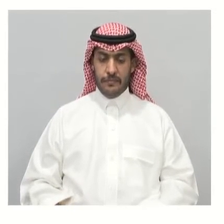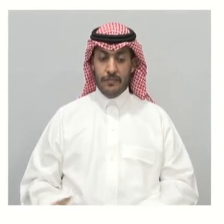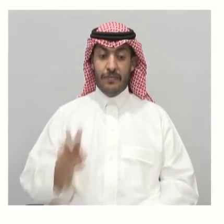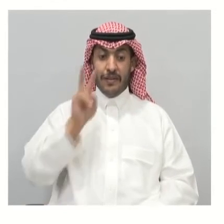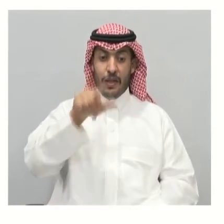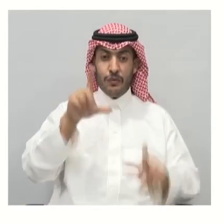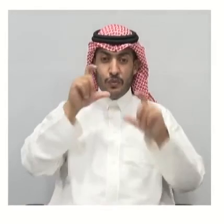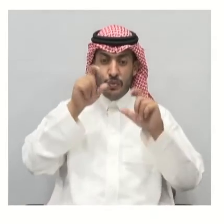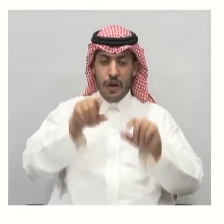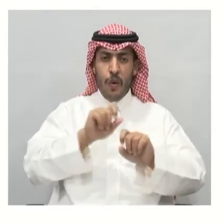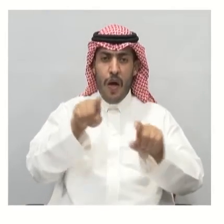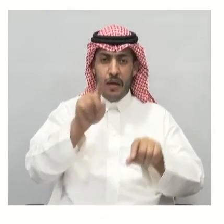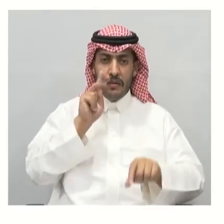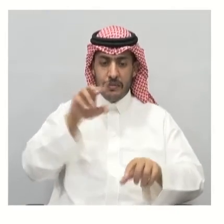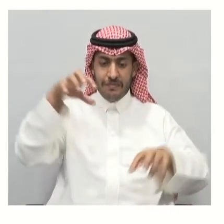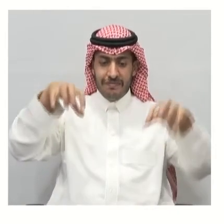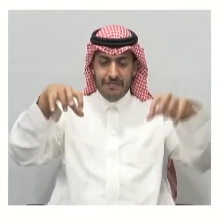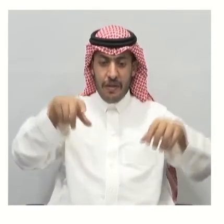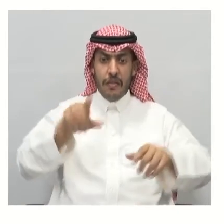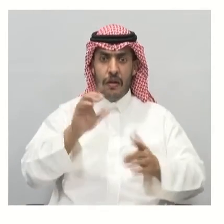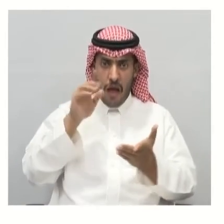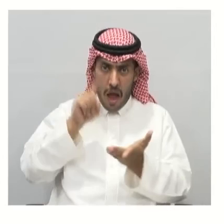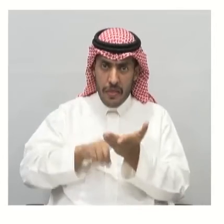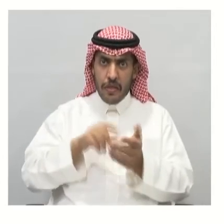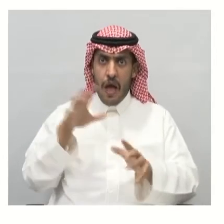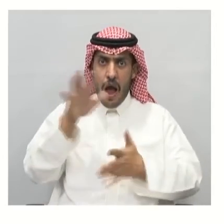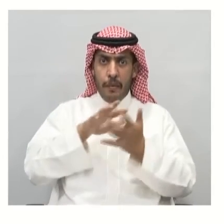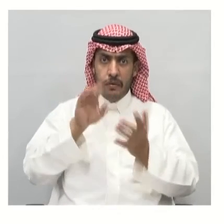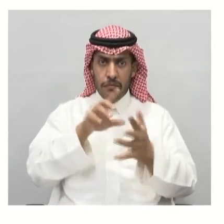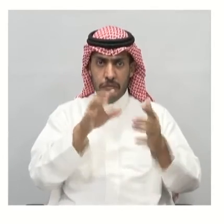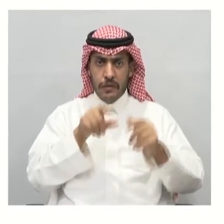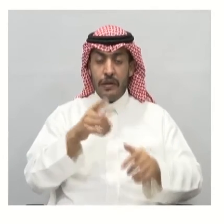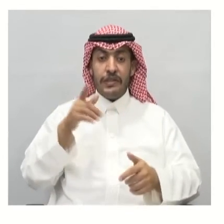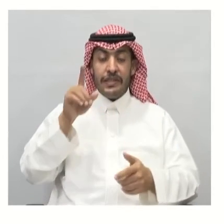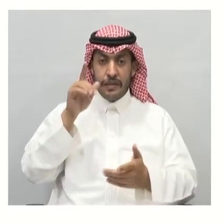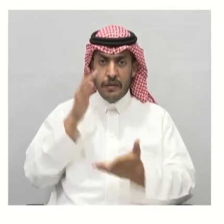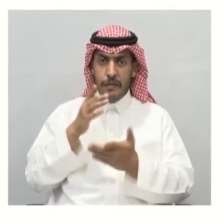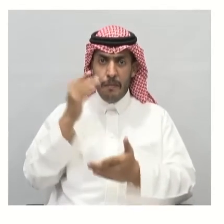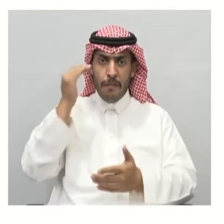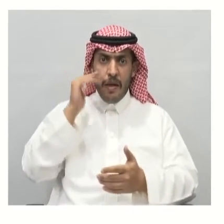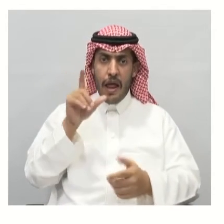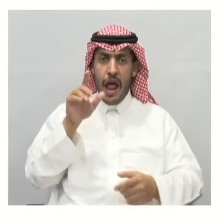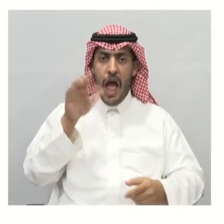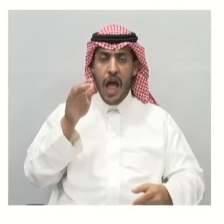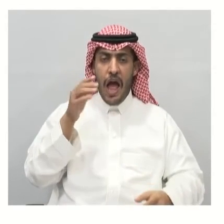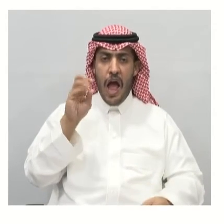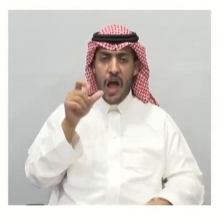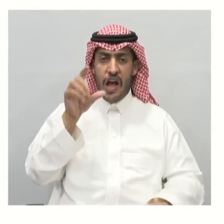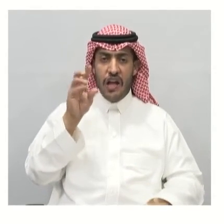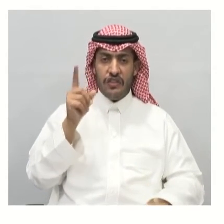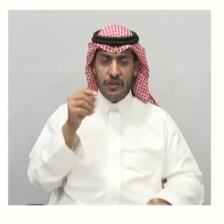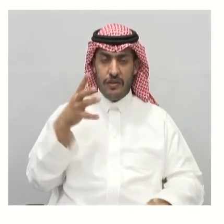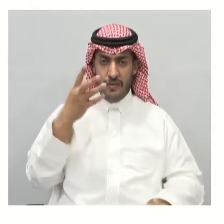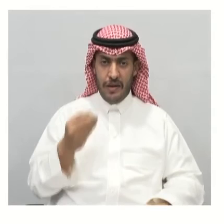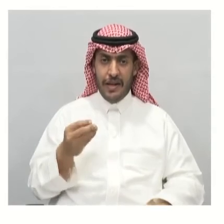هذه الصوره توضح لنا الاحداث التي حدثت للسيده هاجر وابنها اسماعيل عندما